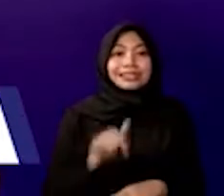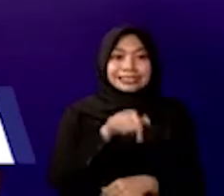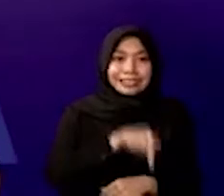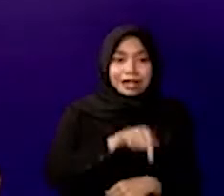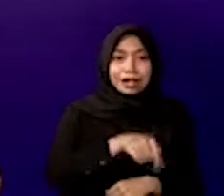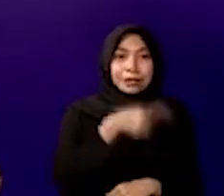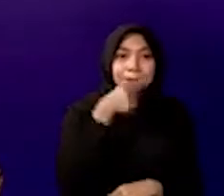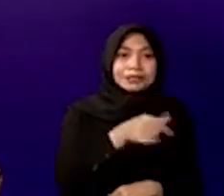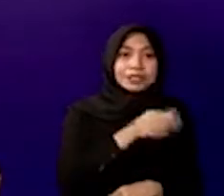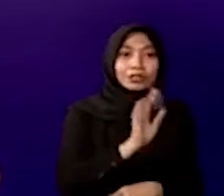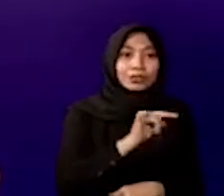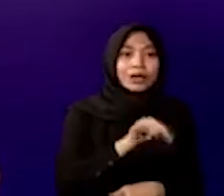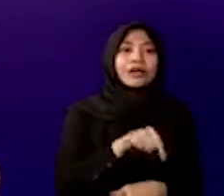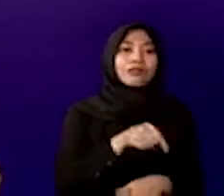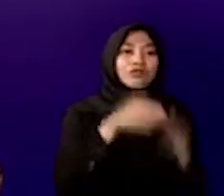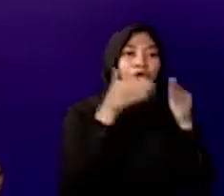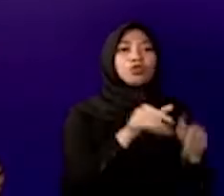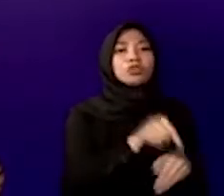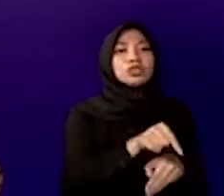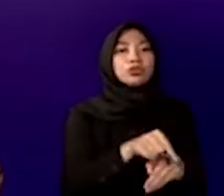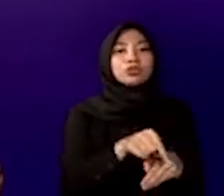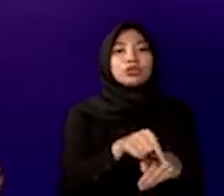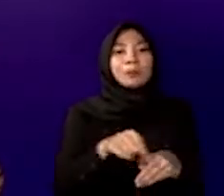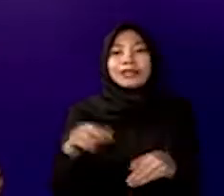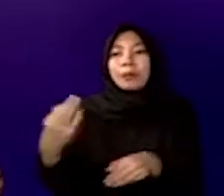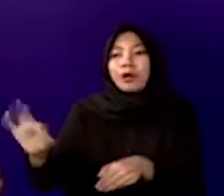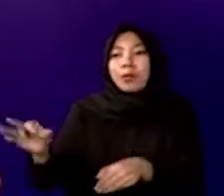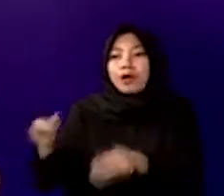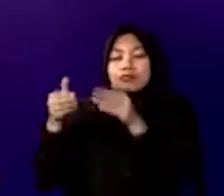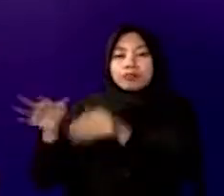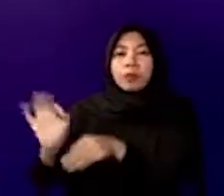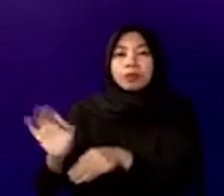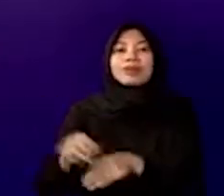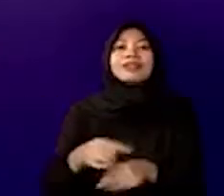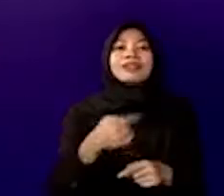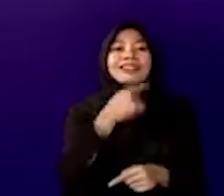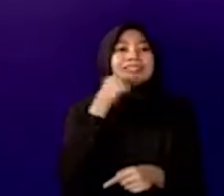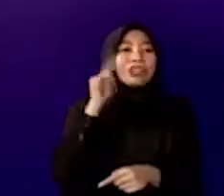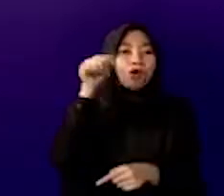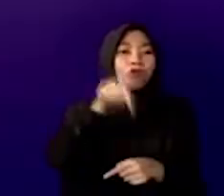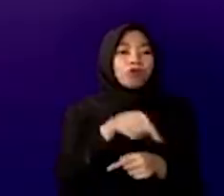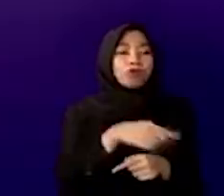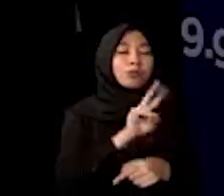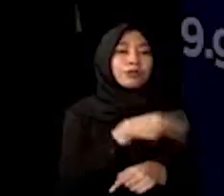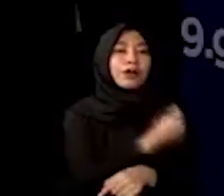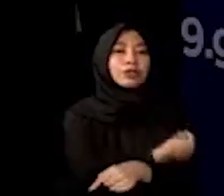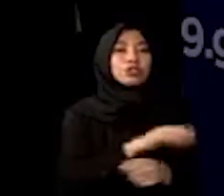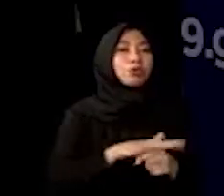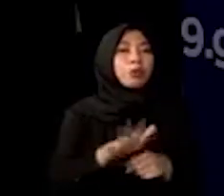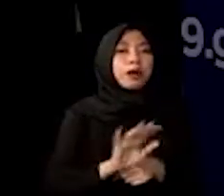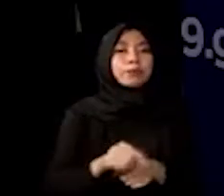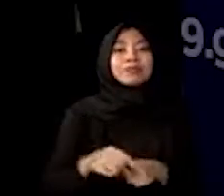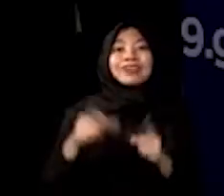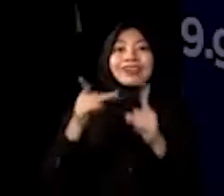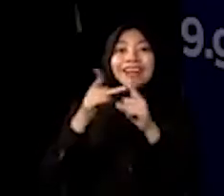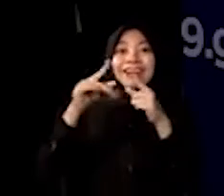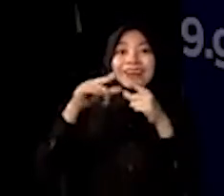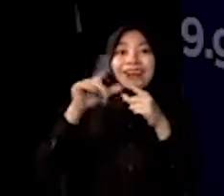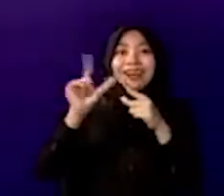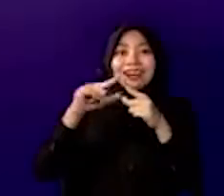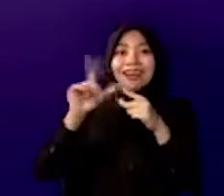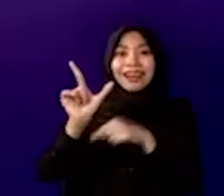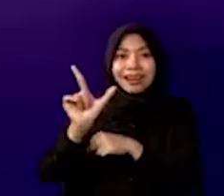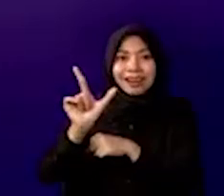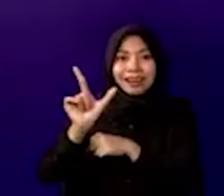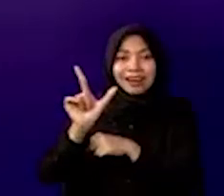ee garap sampai saat ini dan ini Insyaallah jumlahnya mencukupi yang soal halal Pak sudah dipastikan terkait dengan halal